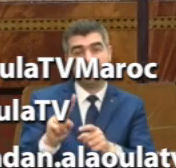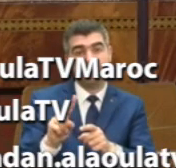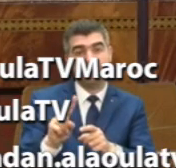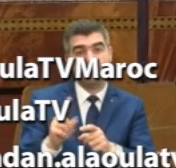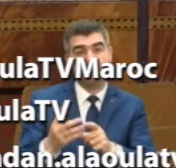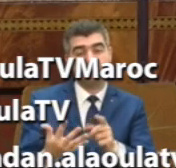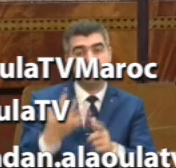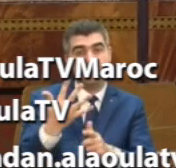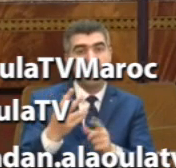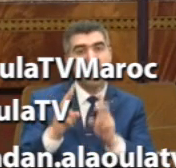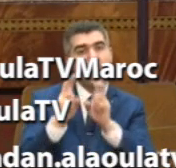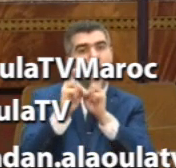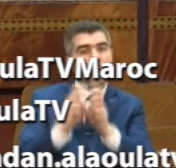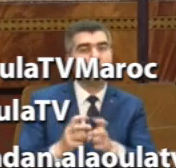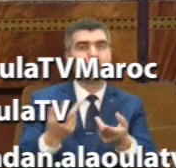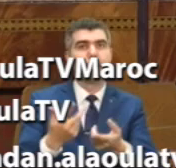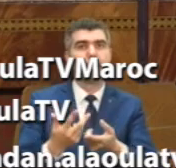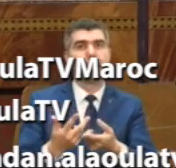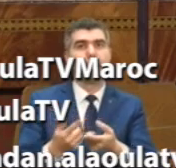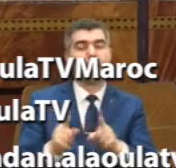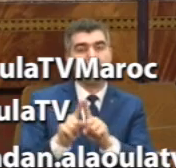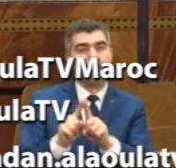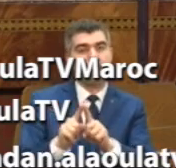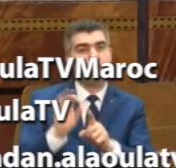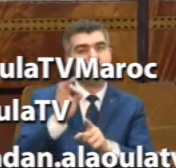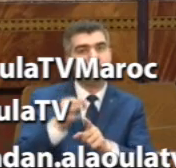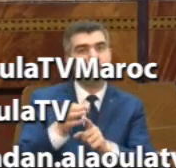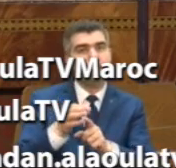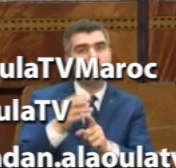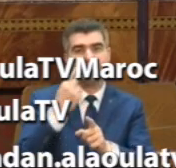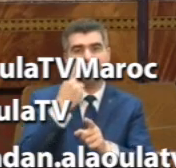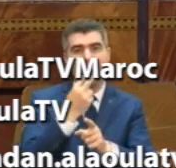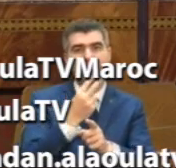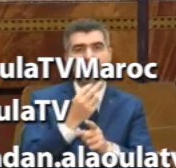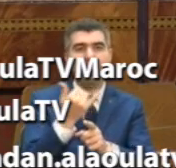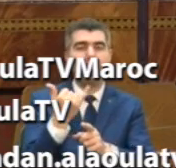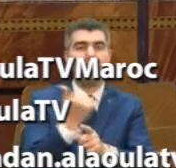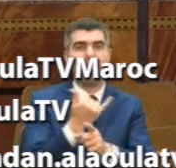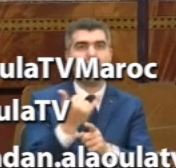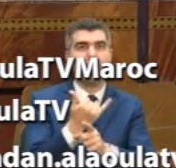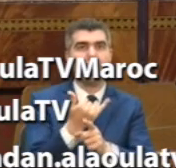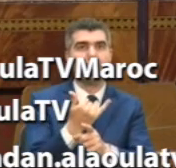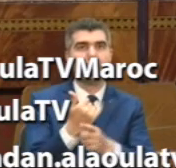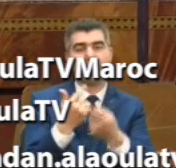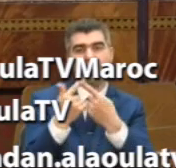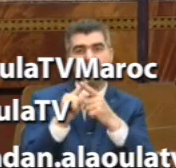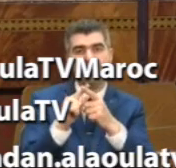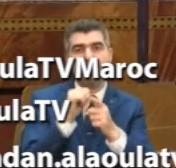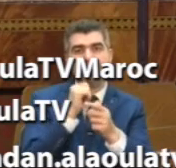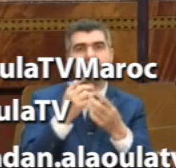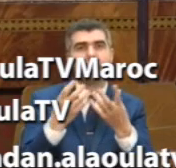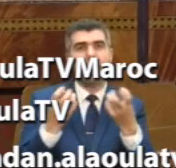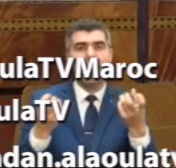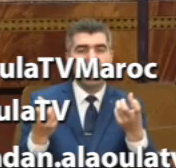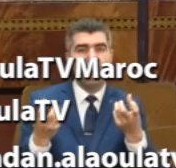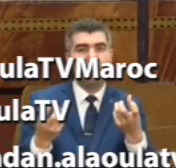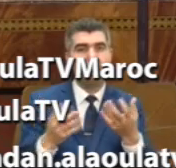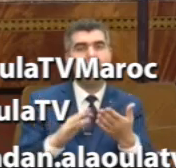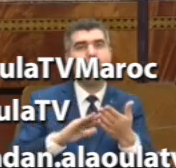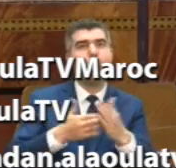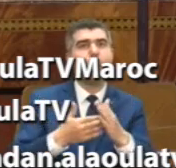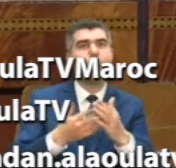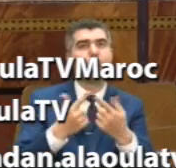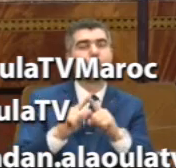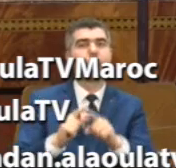1500 درهم، فلا بد السيد الوزير من الالتفات لهذه الفئة بالإضافة لفئات أخرى لا القطاع العام ولا القطاع